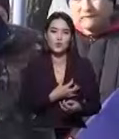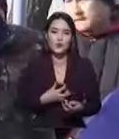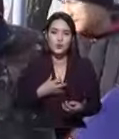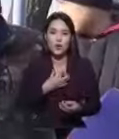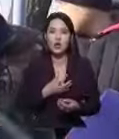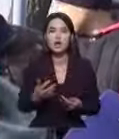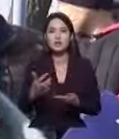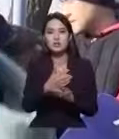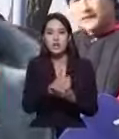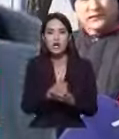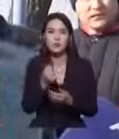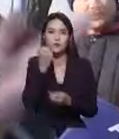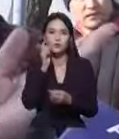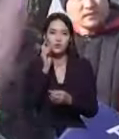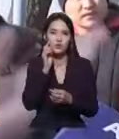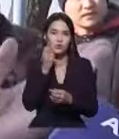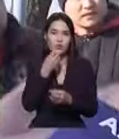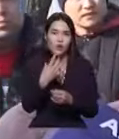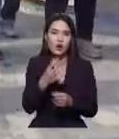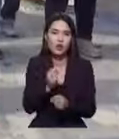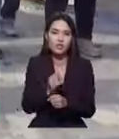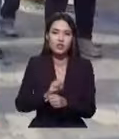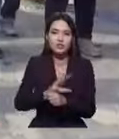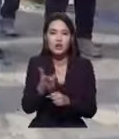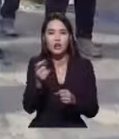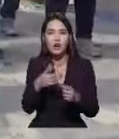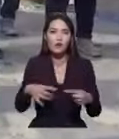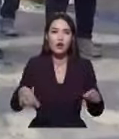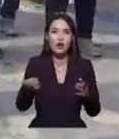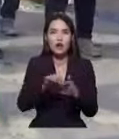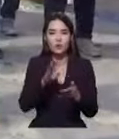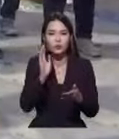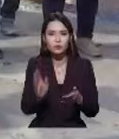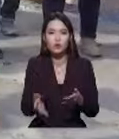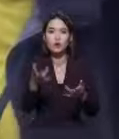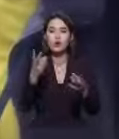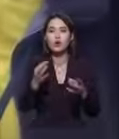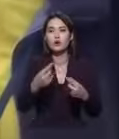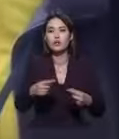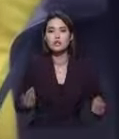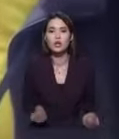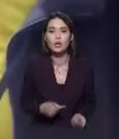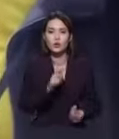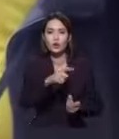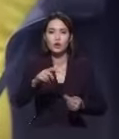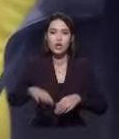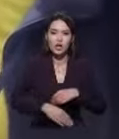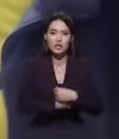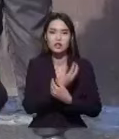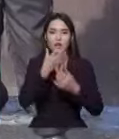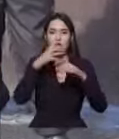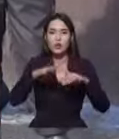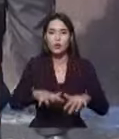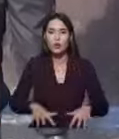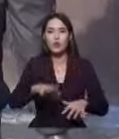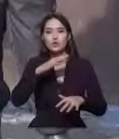жинап өзіміз жасаймыз. Мына газды бәрін деген. Даудың басы бұрынғы төрағаларда екен. Тұрғындардың айтуынша қайтадан жылы орындарына көз